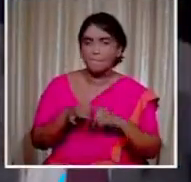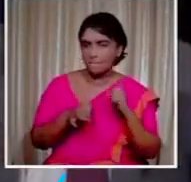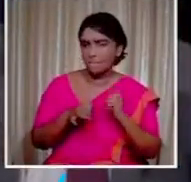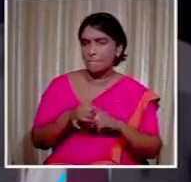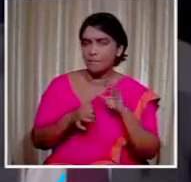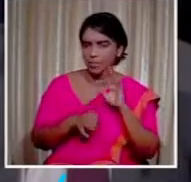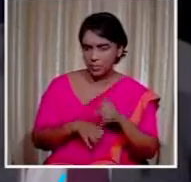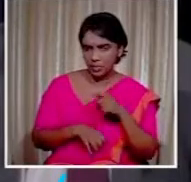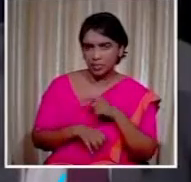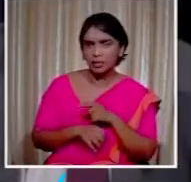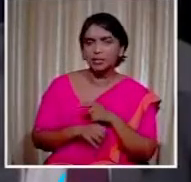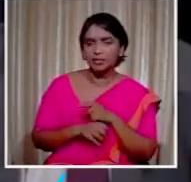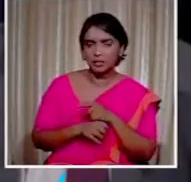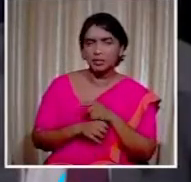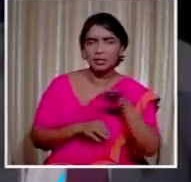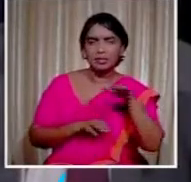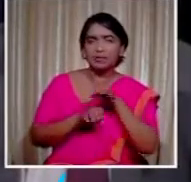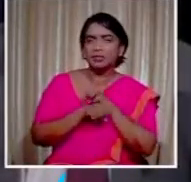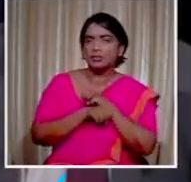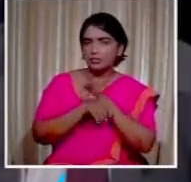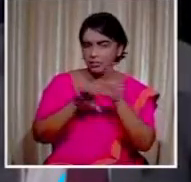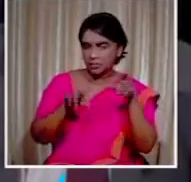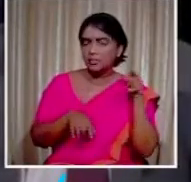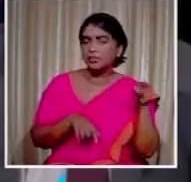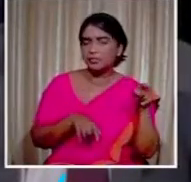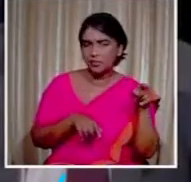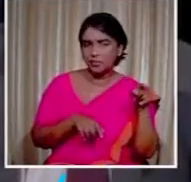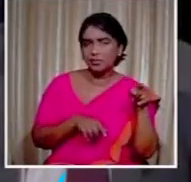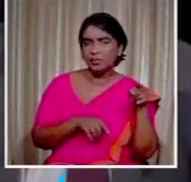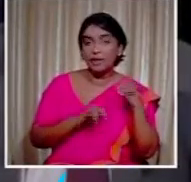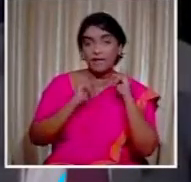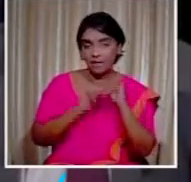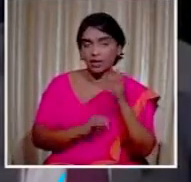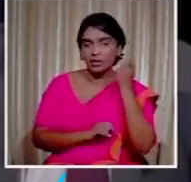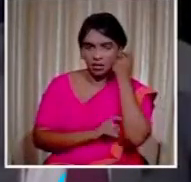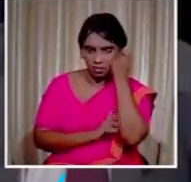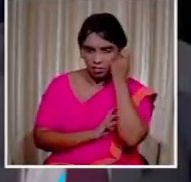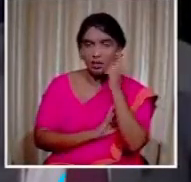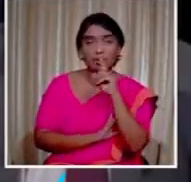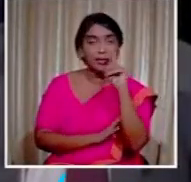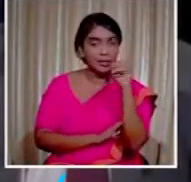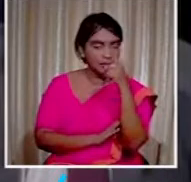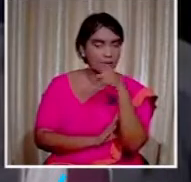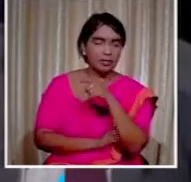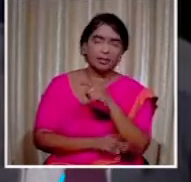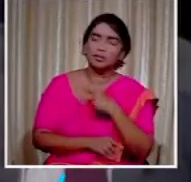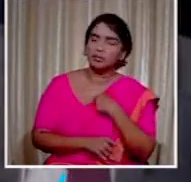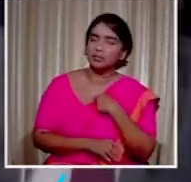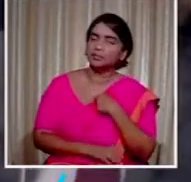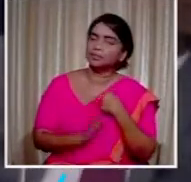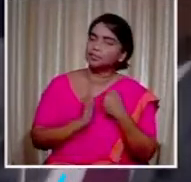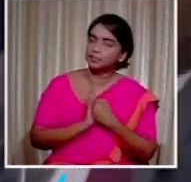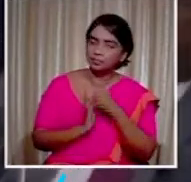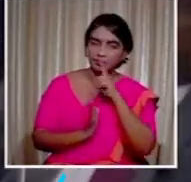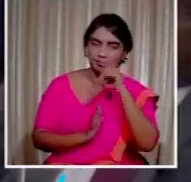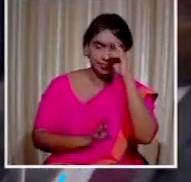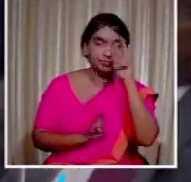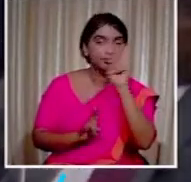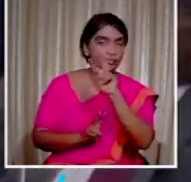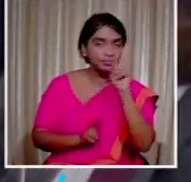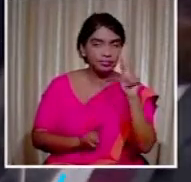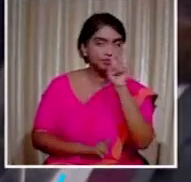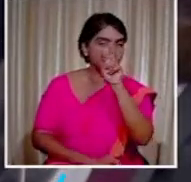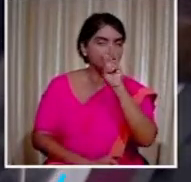සහ සමාජගත කරන්න උත්සාහ කරනවා වැරදි මතයක් පළවෙනි දේ තමයි ගරු කතානායකතුමනි 22